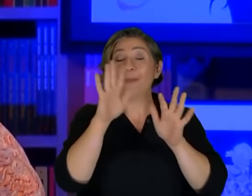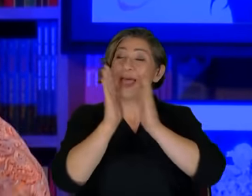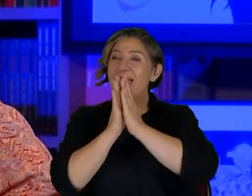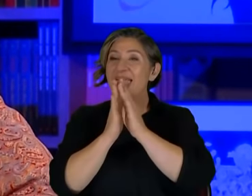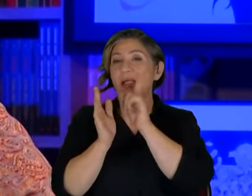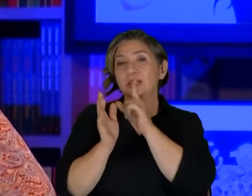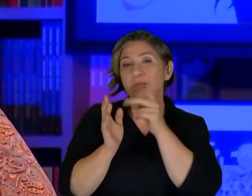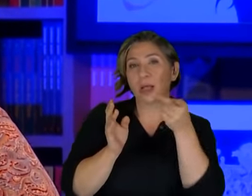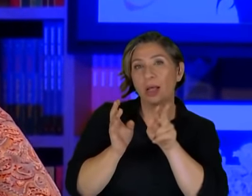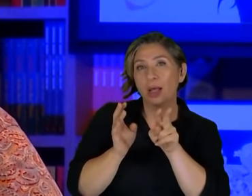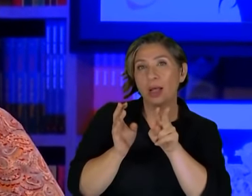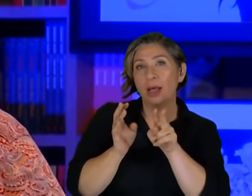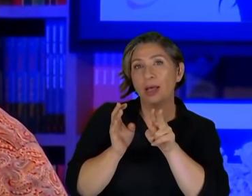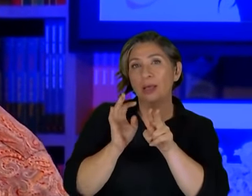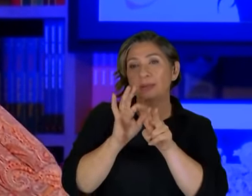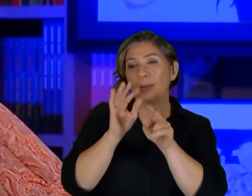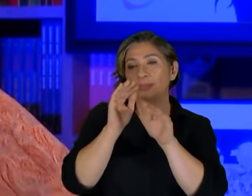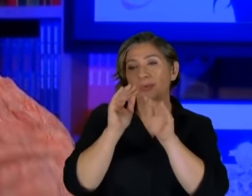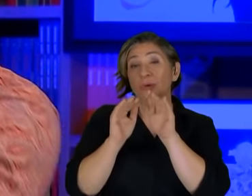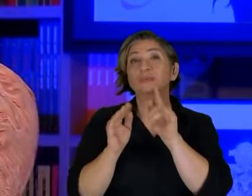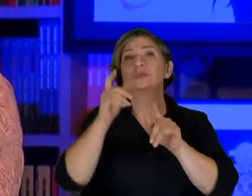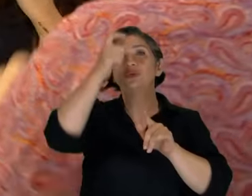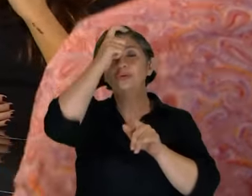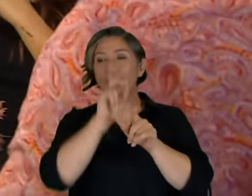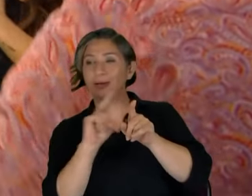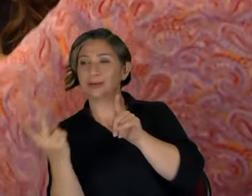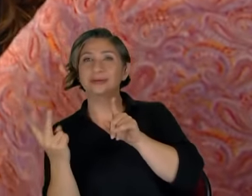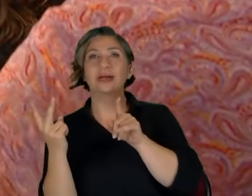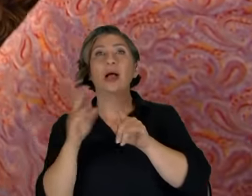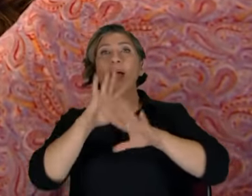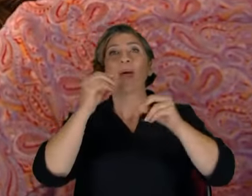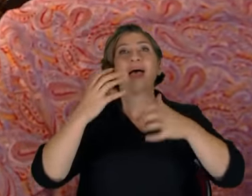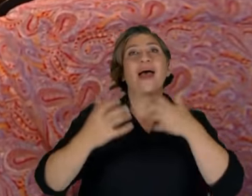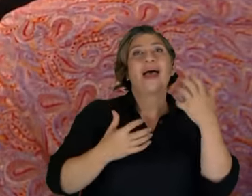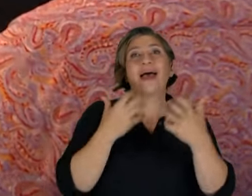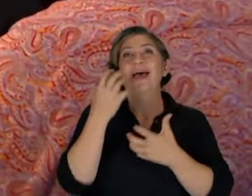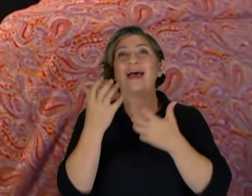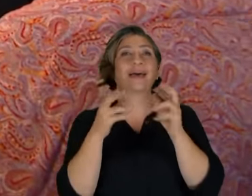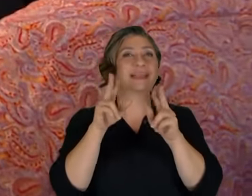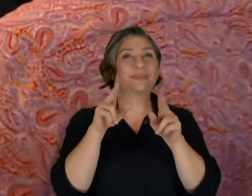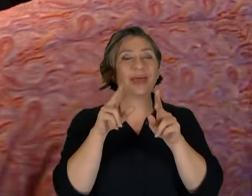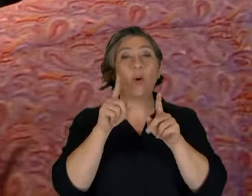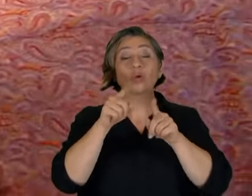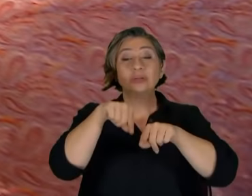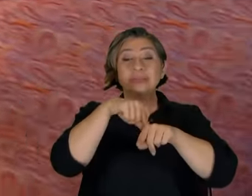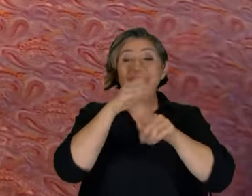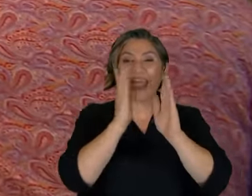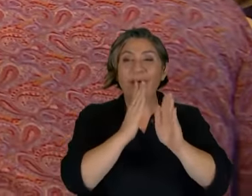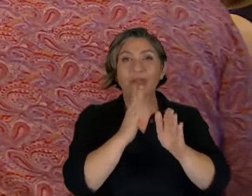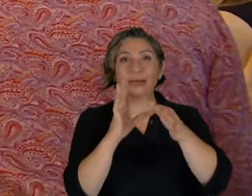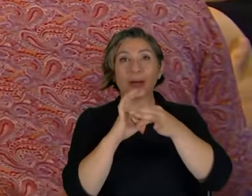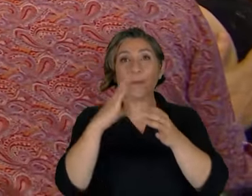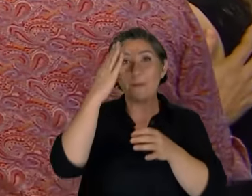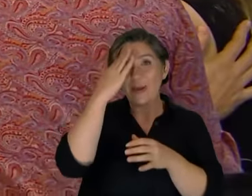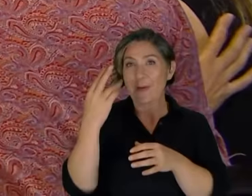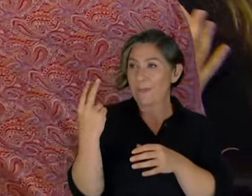İngilizce şarkı tam düşüyorken Türkçe şarkıya geri dönsün tekrar gibi. Onu sürekli böyle hani şey gibi merhaba bana